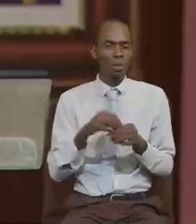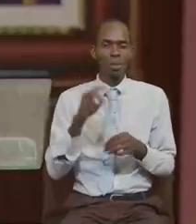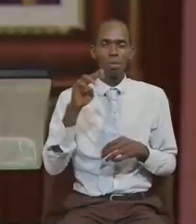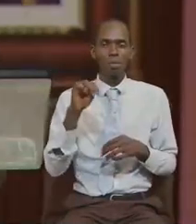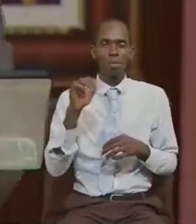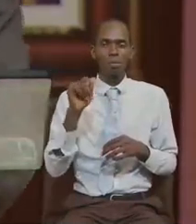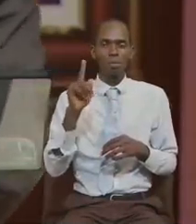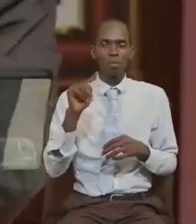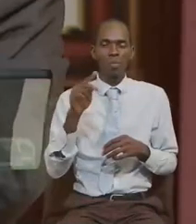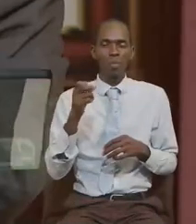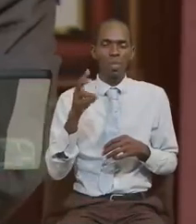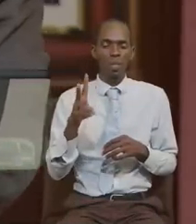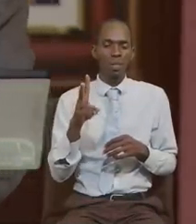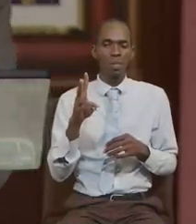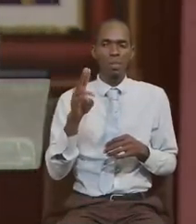Matthieu,